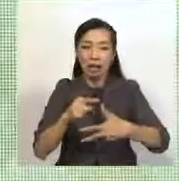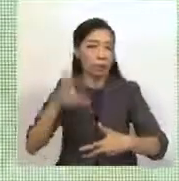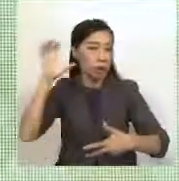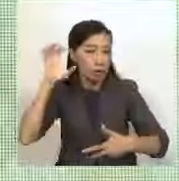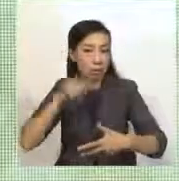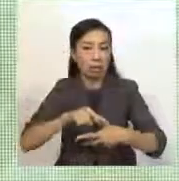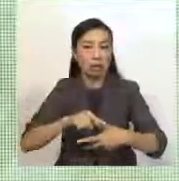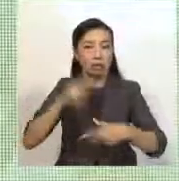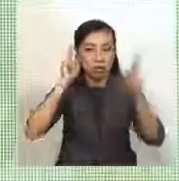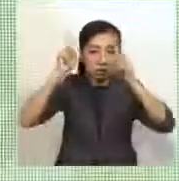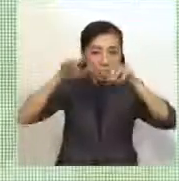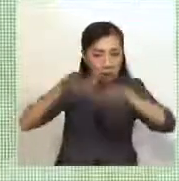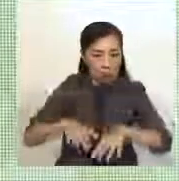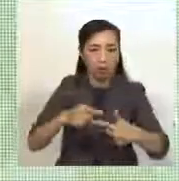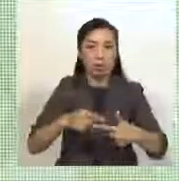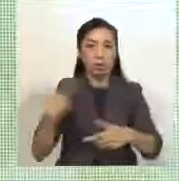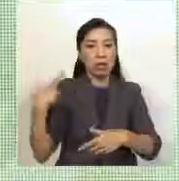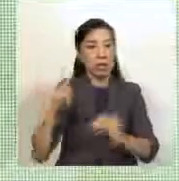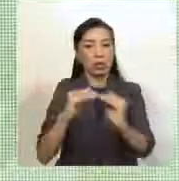ความหวาดระแวงและผลประโยชน์ที่เท่าเทียม